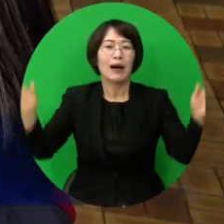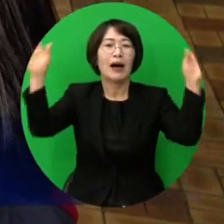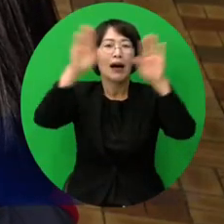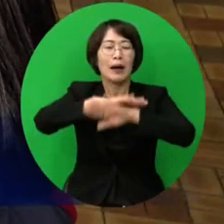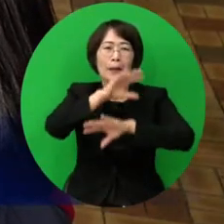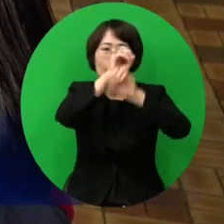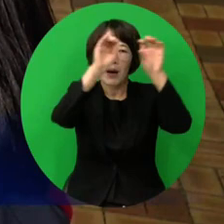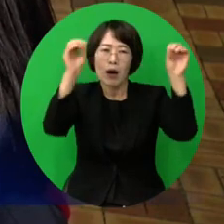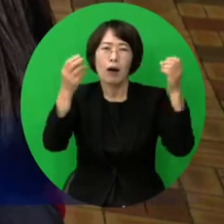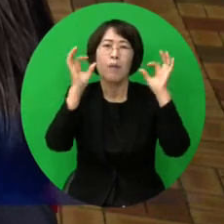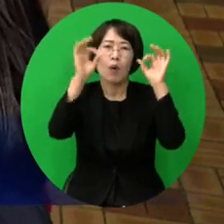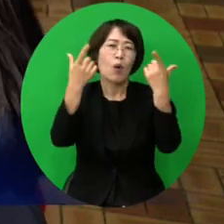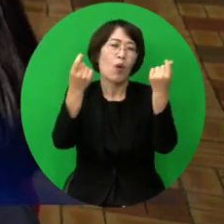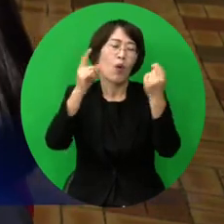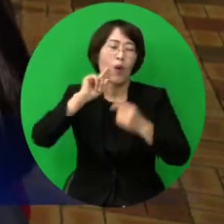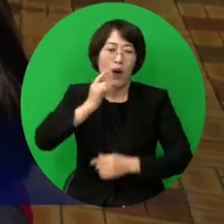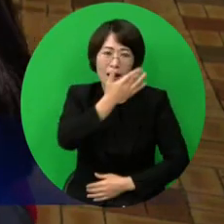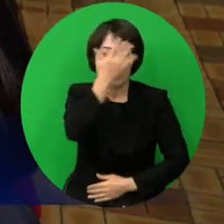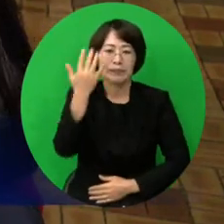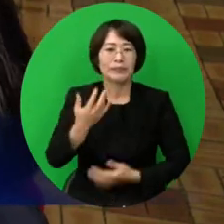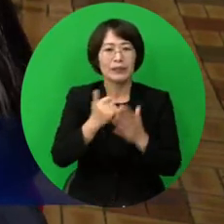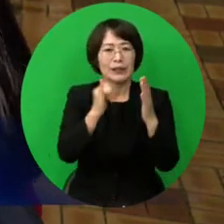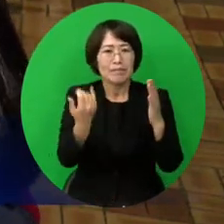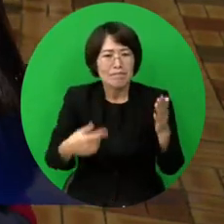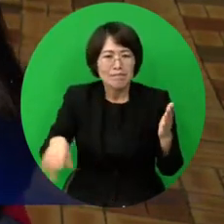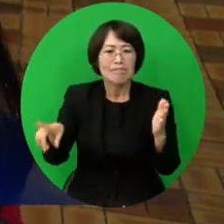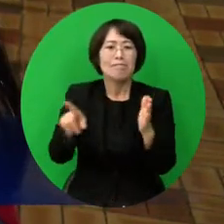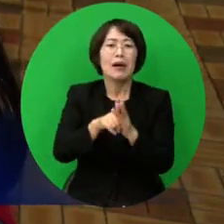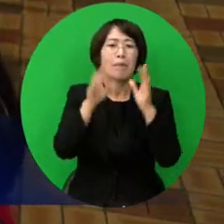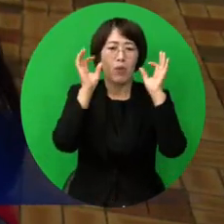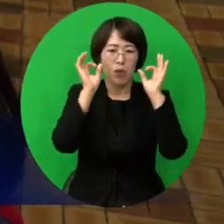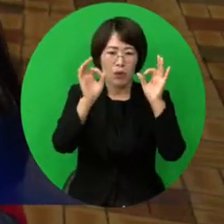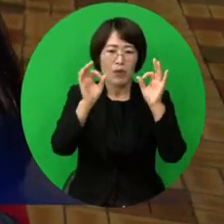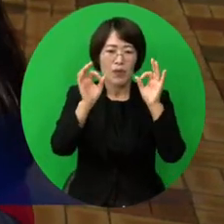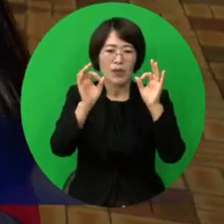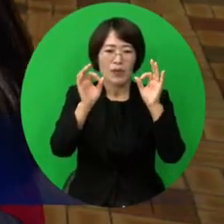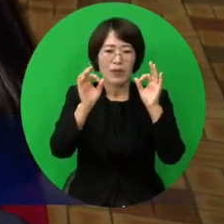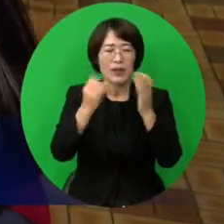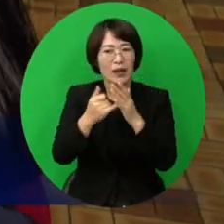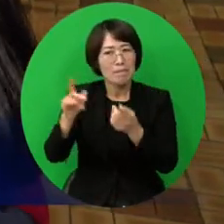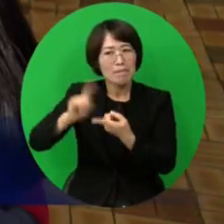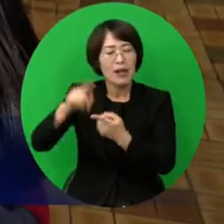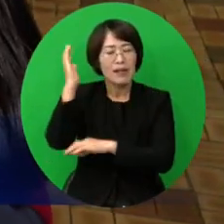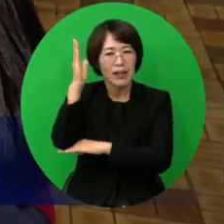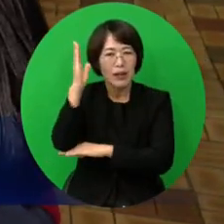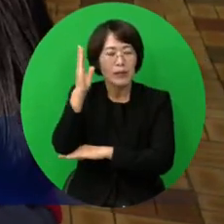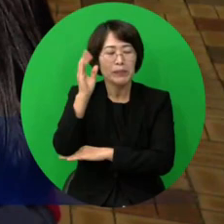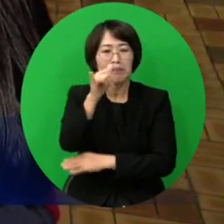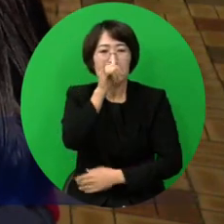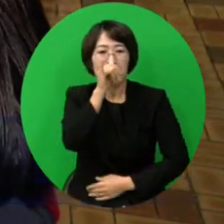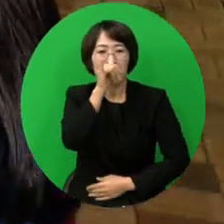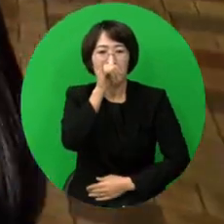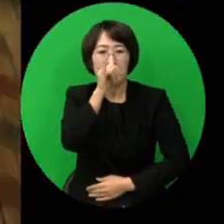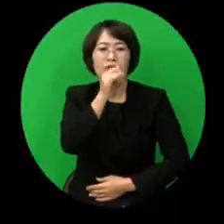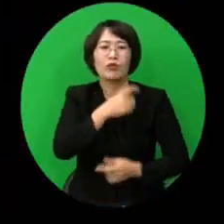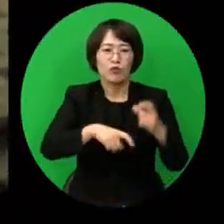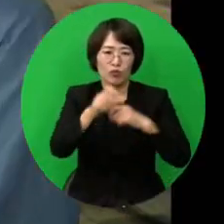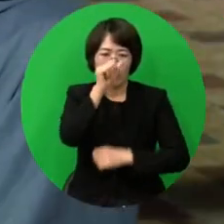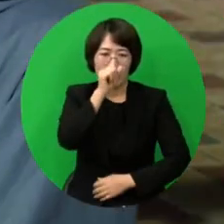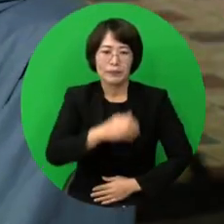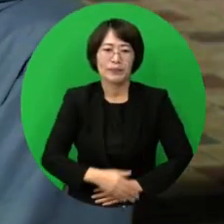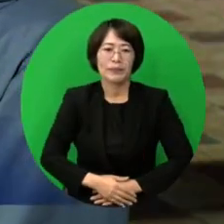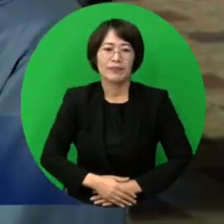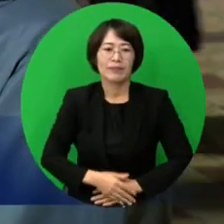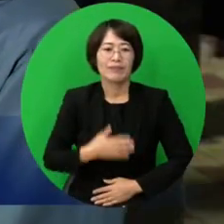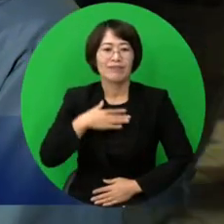것처럼 아름답고 반짝거렸고요. 가족하고 함께 또 보니까 가족에 대한 이야기도 나와서 좀 더 좋고. 좀